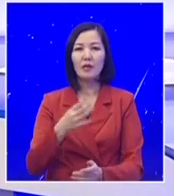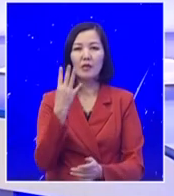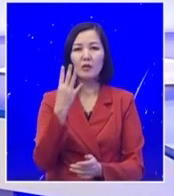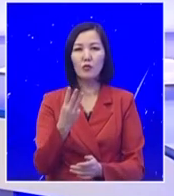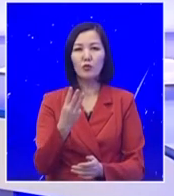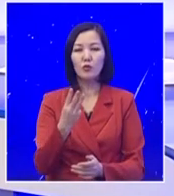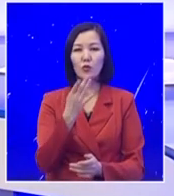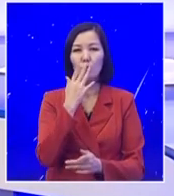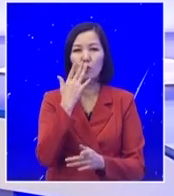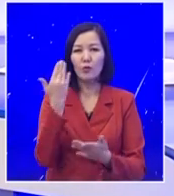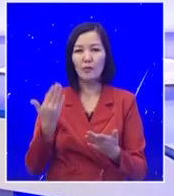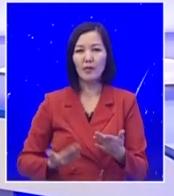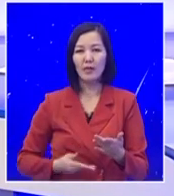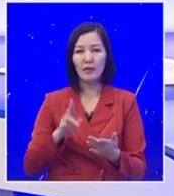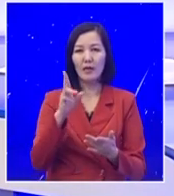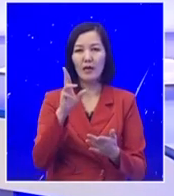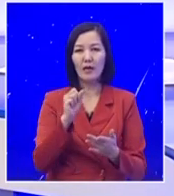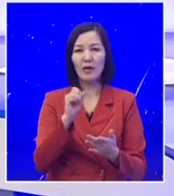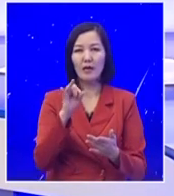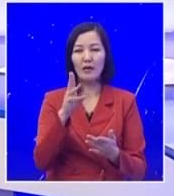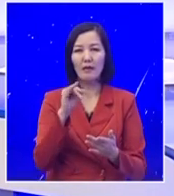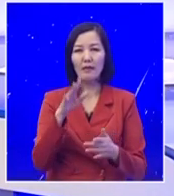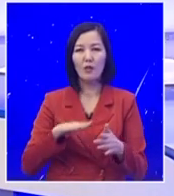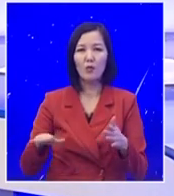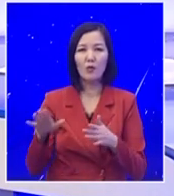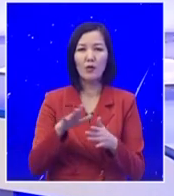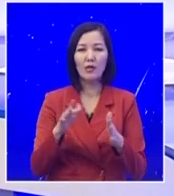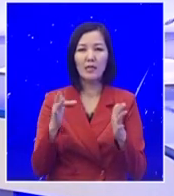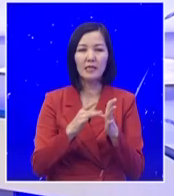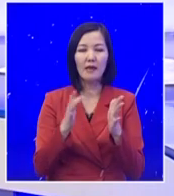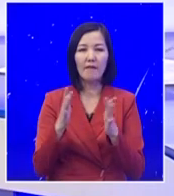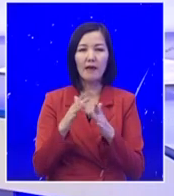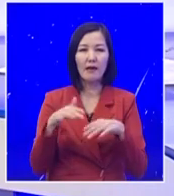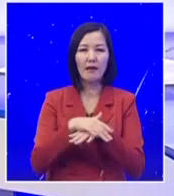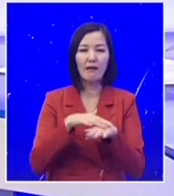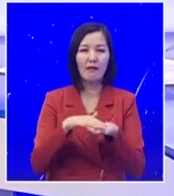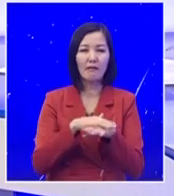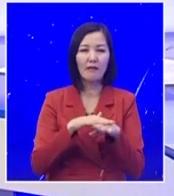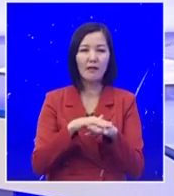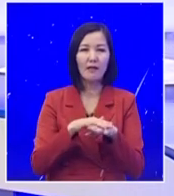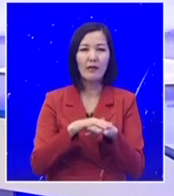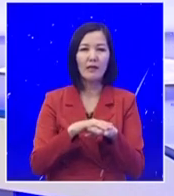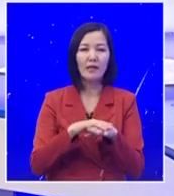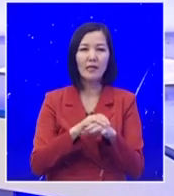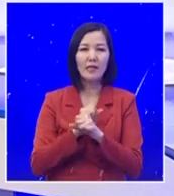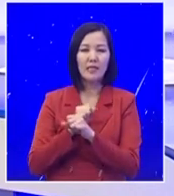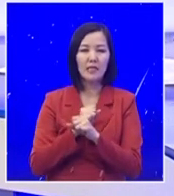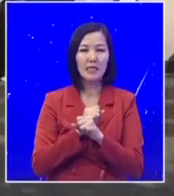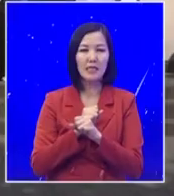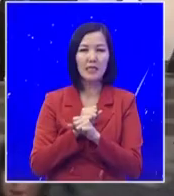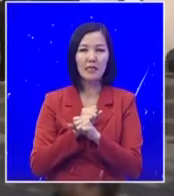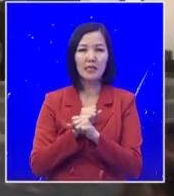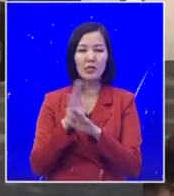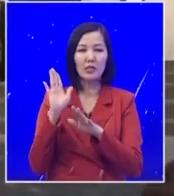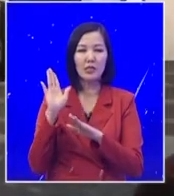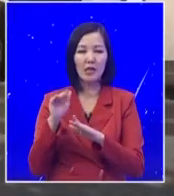Қырғыш ұлт өкілі мекен ететін Қаратал өңірі славян халқының дәстүрлі маслиница, яғни қысты шығарып салу мерекесін атап өтті. Шараны Кемел